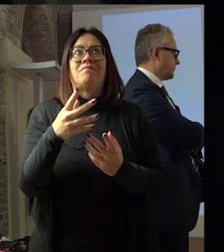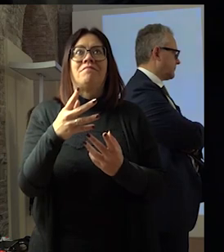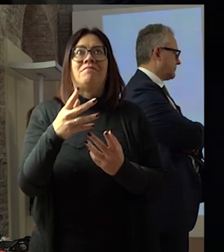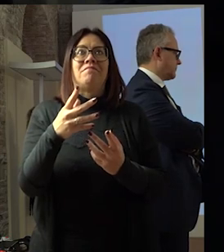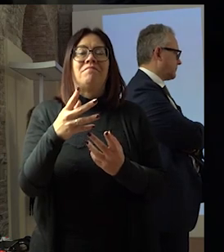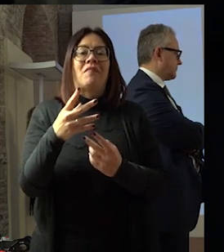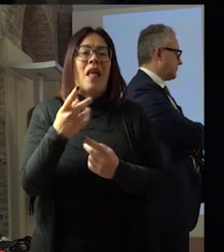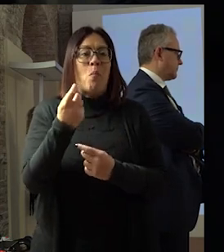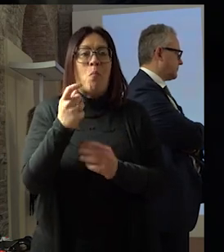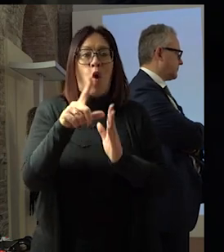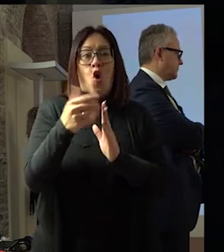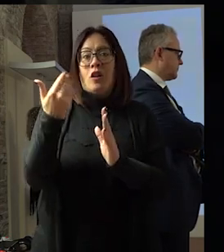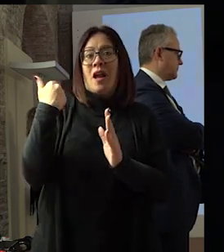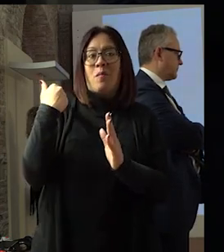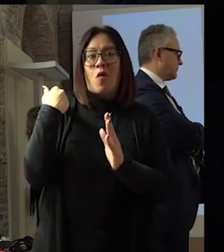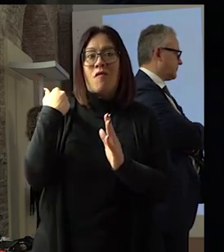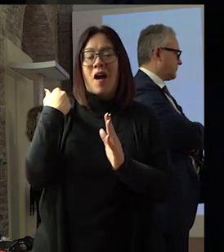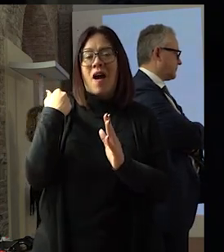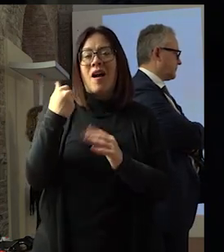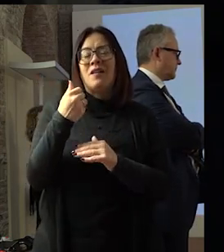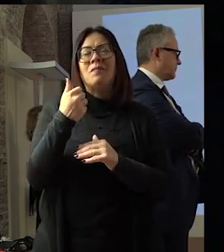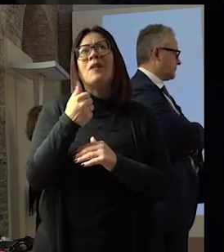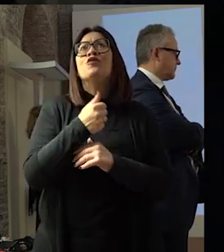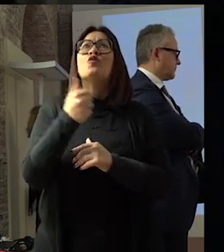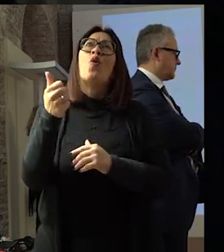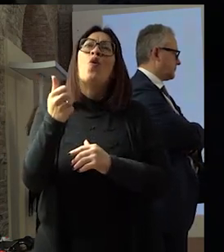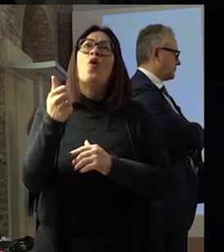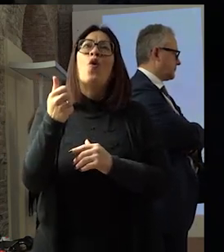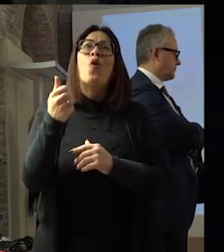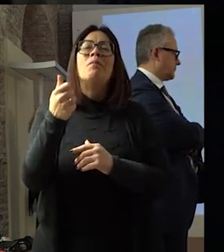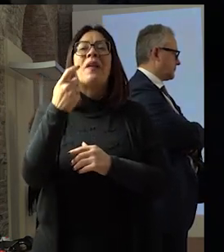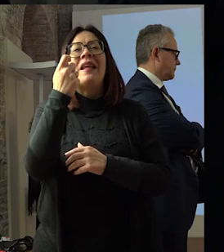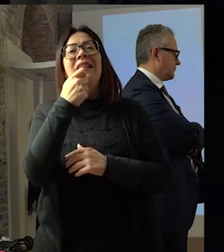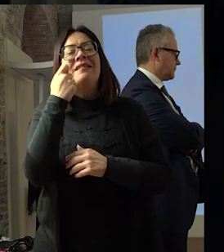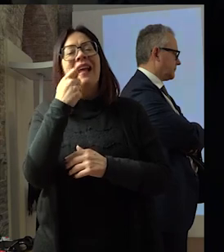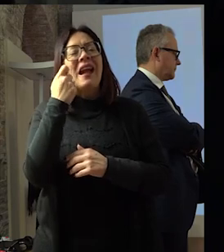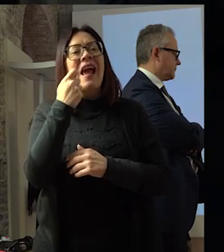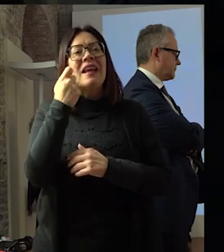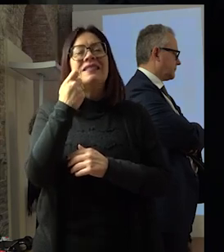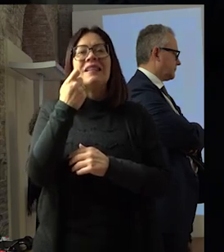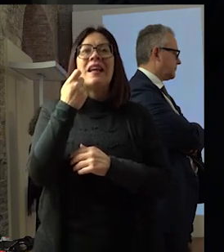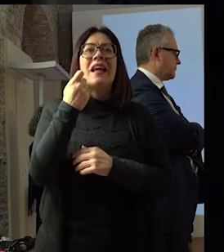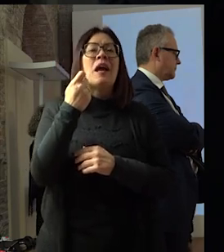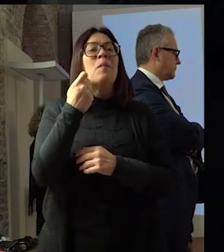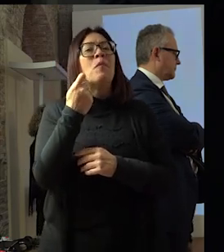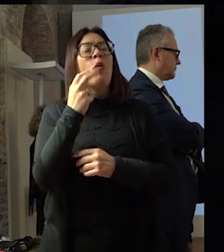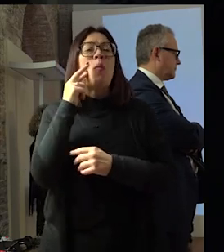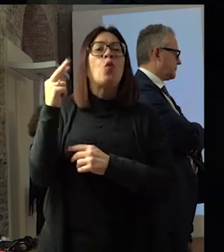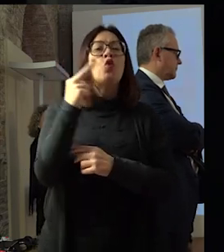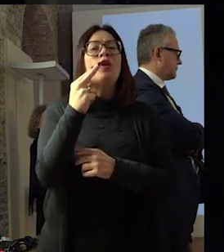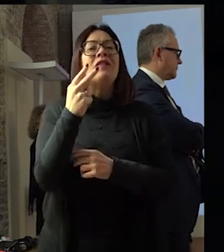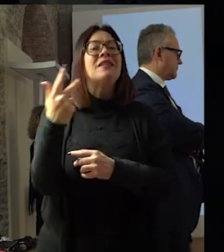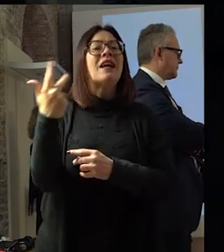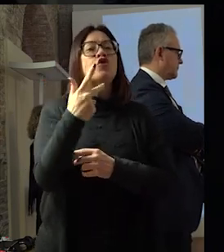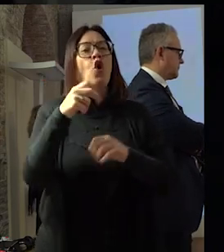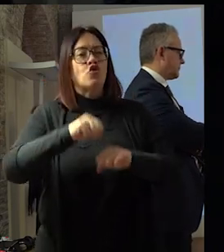fino a poco tempo fa erano considerate soltanto di interesse sul piano socio-sanitario, in realtà si